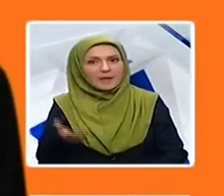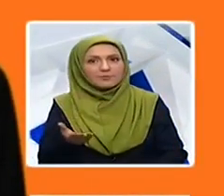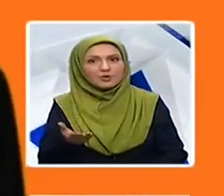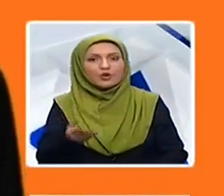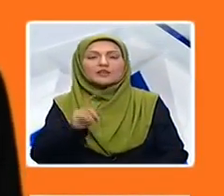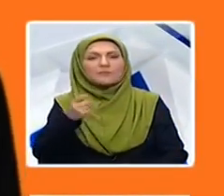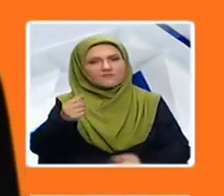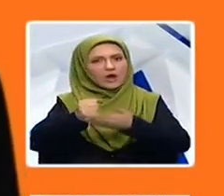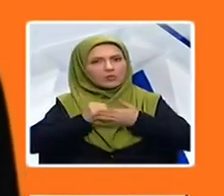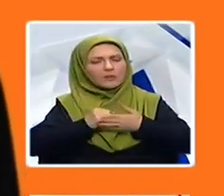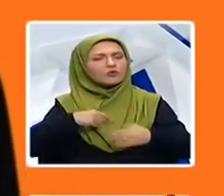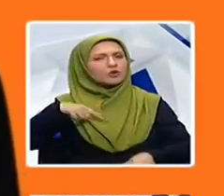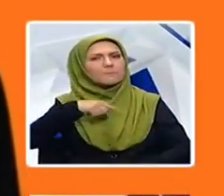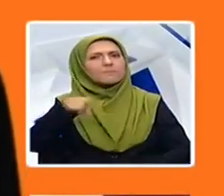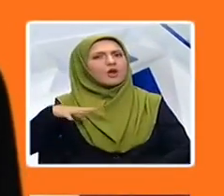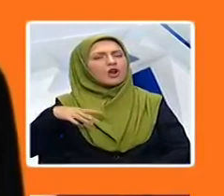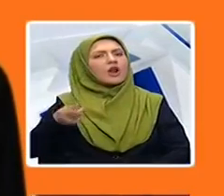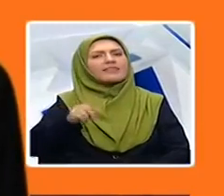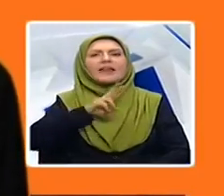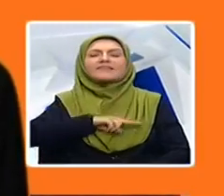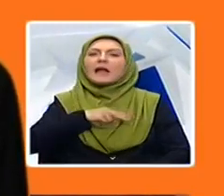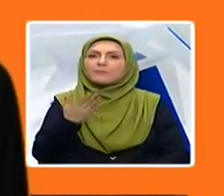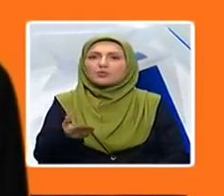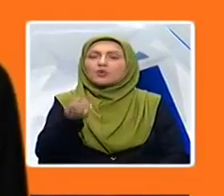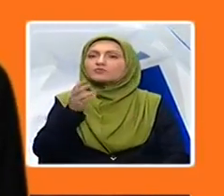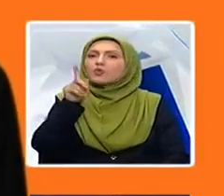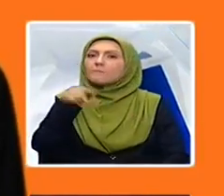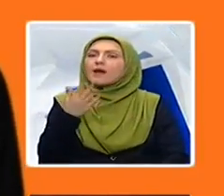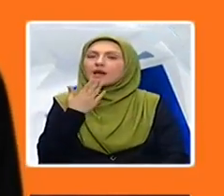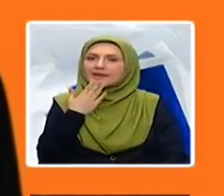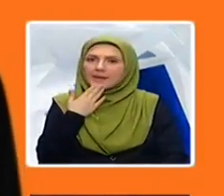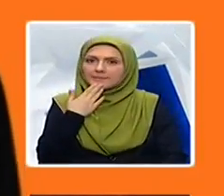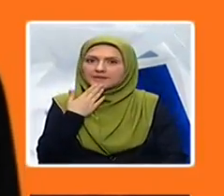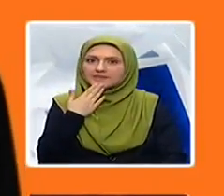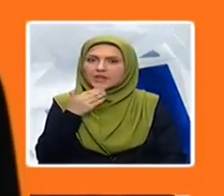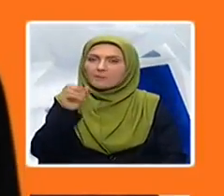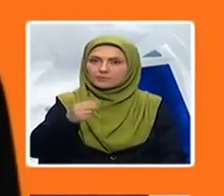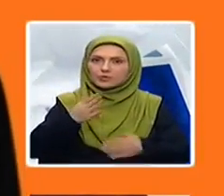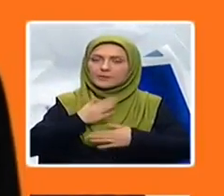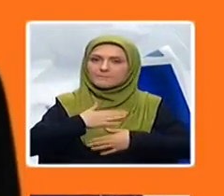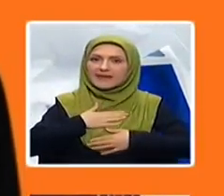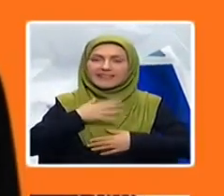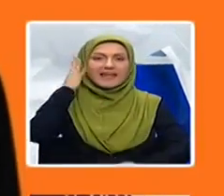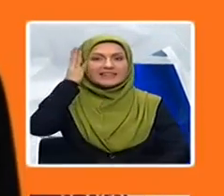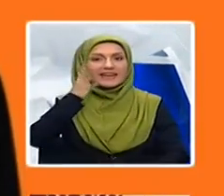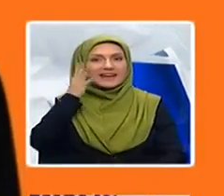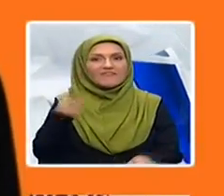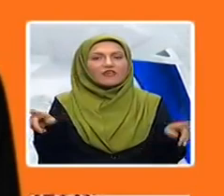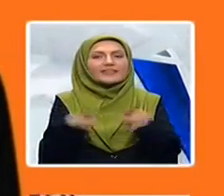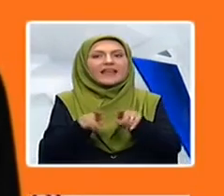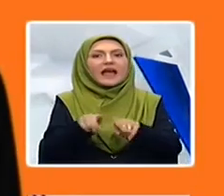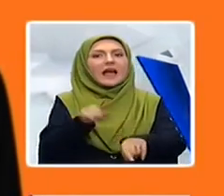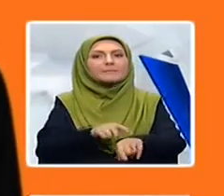شرایط کمک میکنه. چرا اینکه تو ماه رمضان ما میتونیم هم مراقبت از جسم و هم مراقبت از روان و همزمان با هم